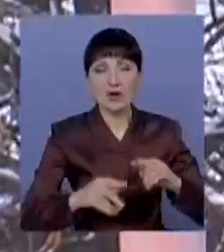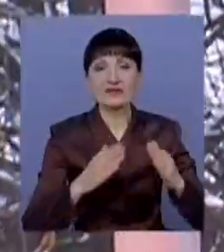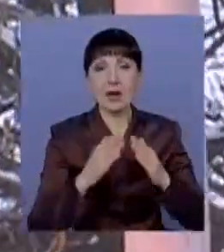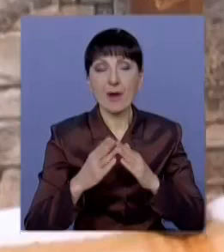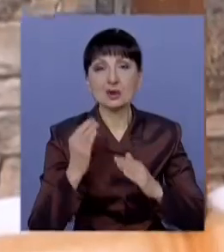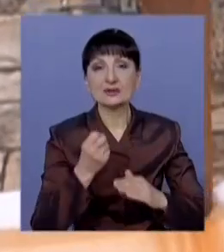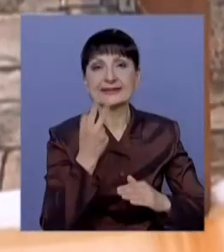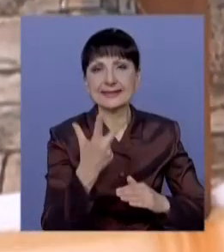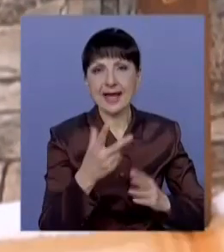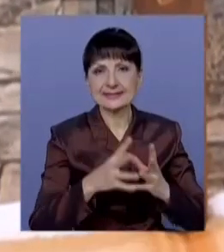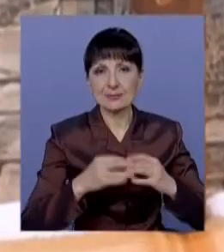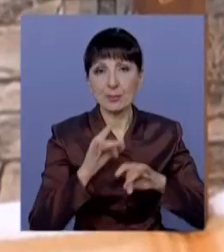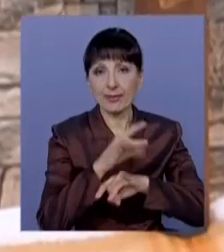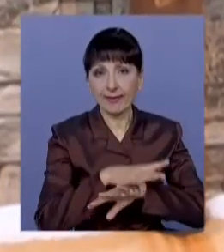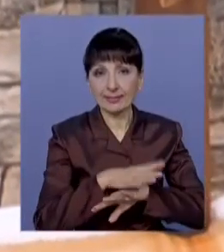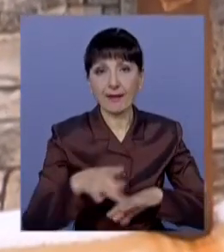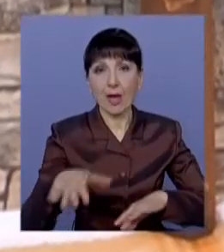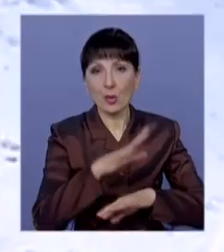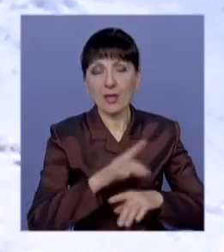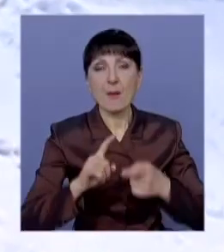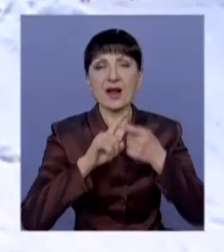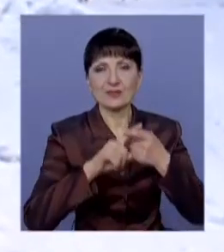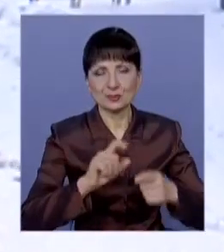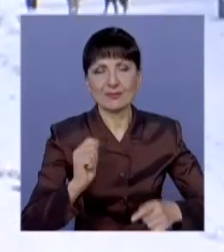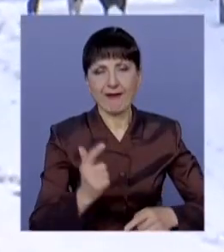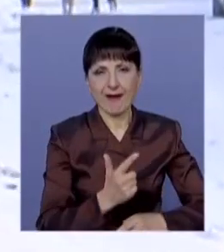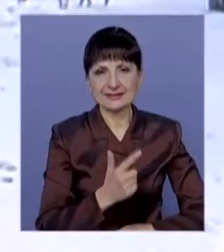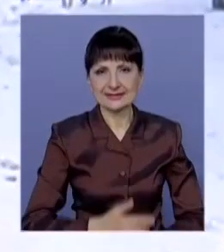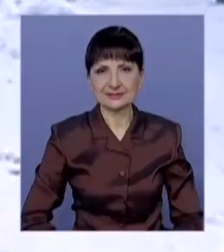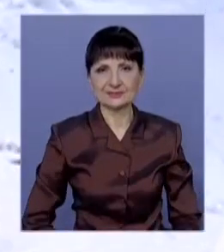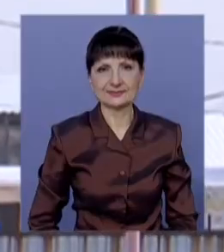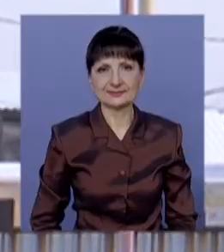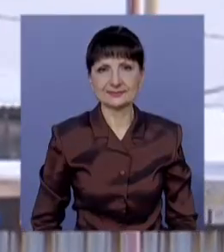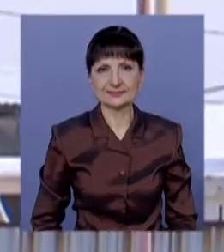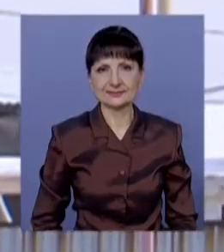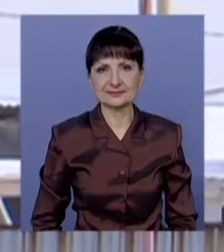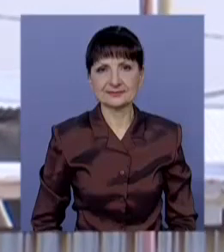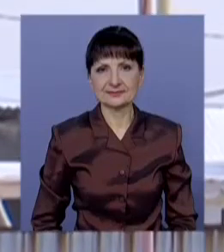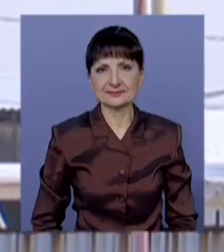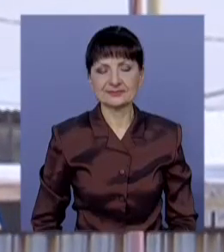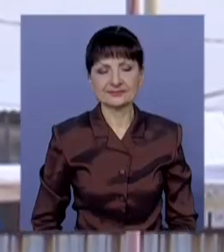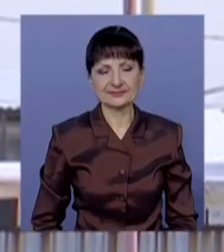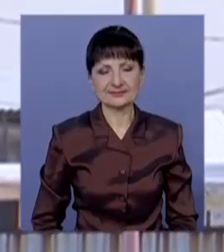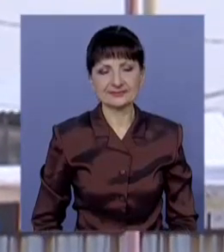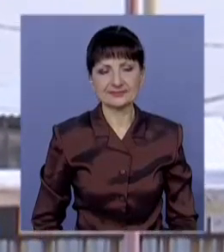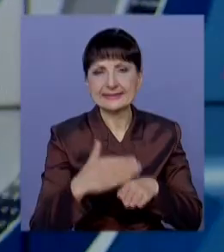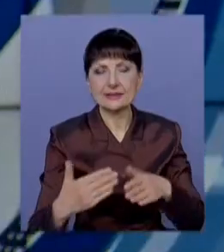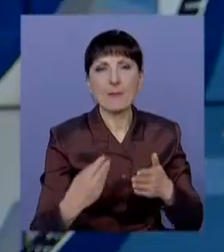еще 13 малообеспеченных семей района проведут долгожданный газ. Дина Жанабекова, Мирам Исабеков, телеканал